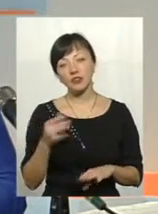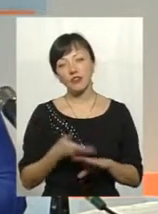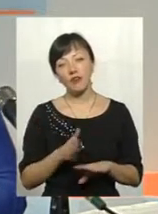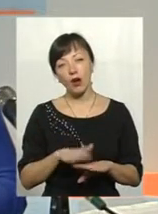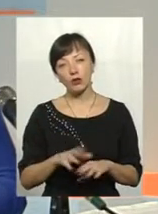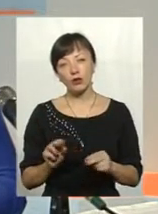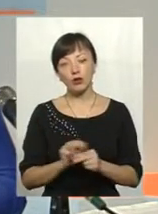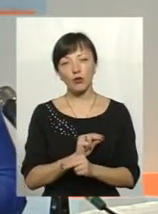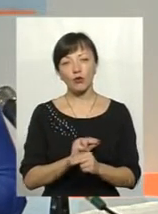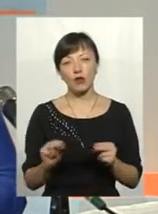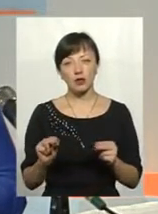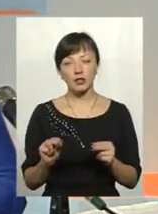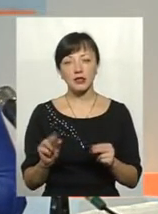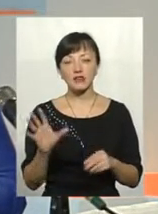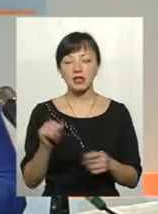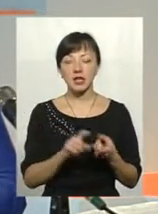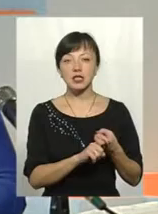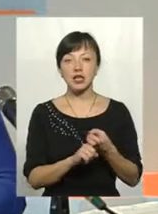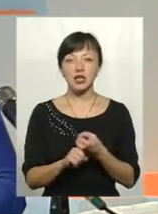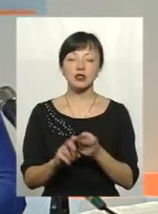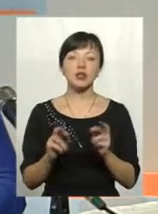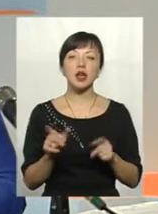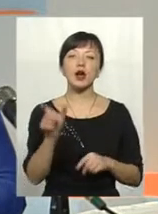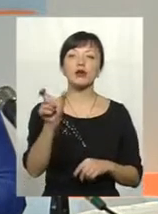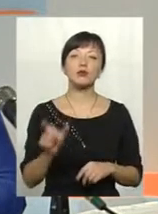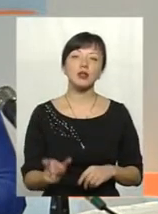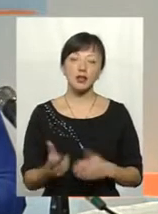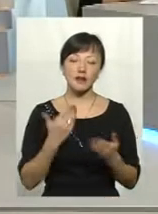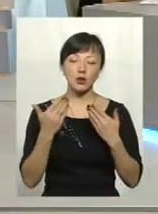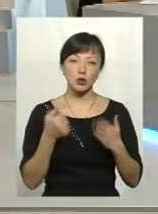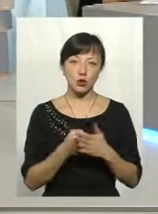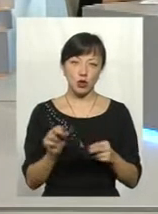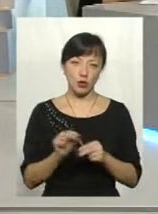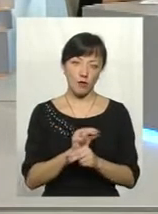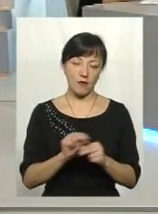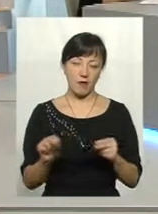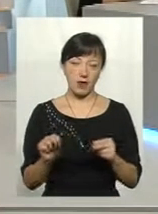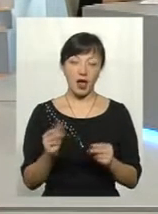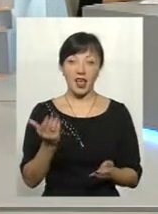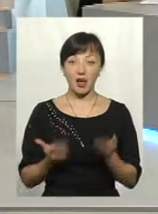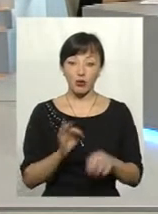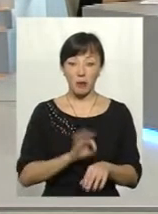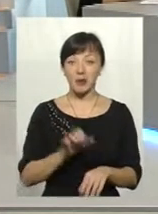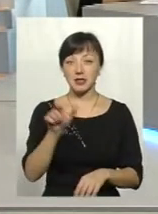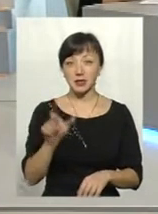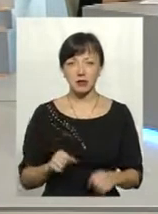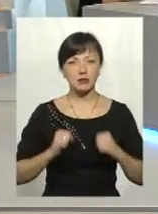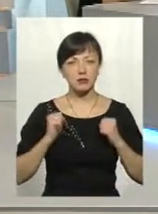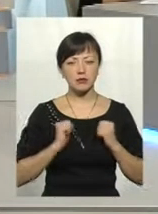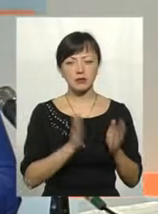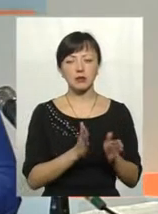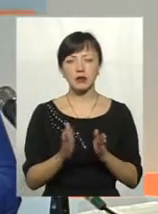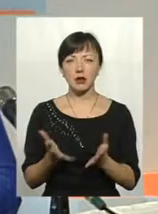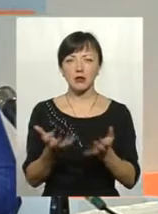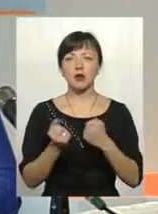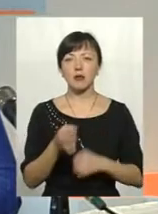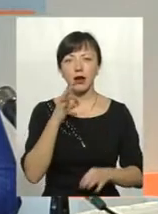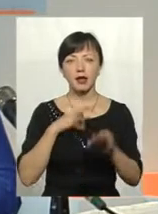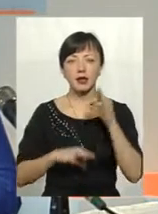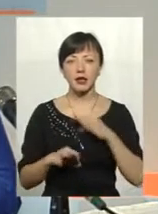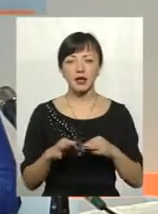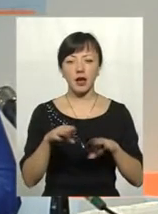Чи важко лікувати? Все залежить від того, як пацієнт сам відноситься до лікування. Тому що якщо пацієнт добросовісно приймає ті лікарські засоби,